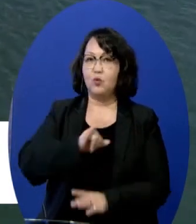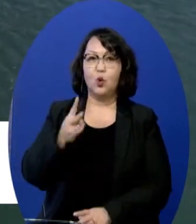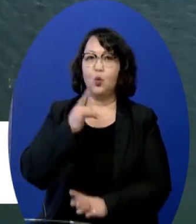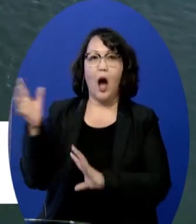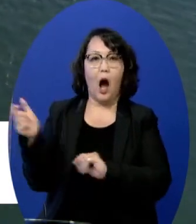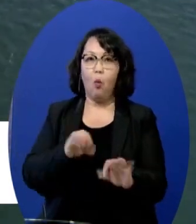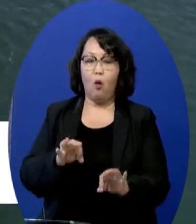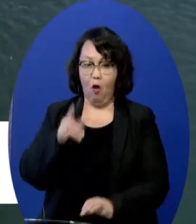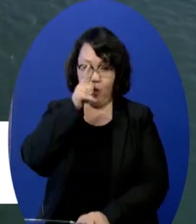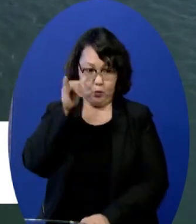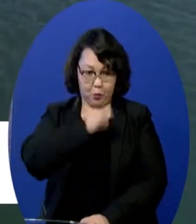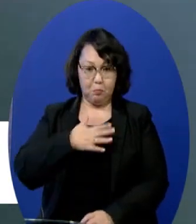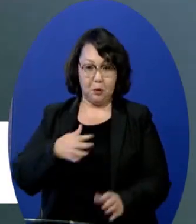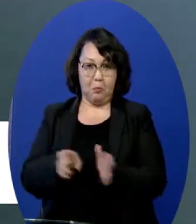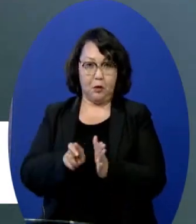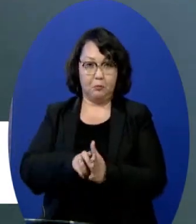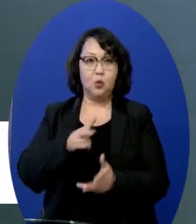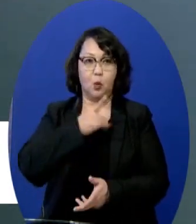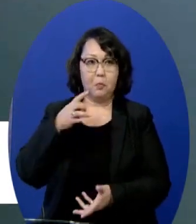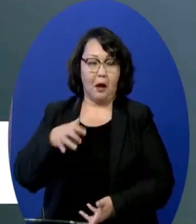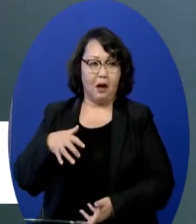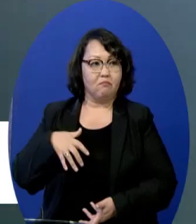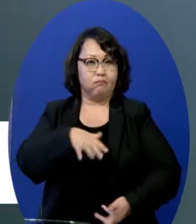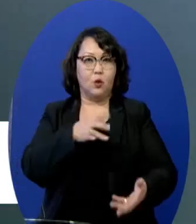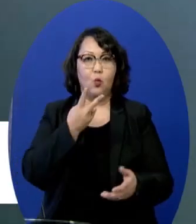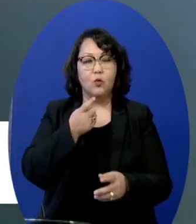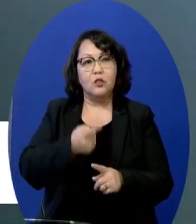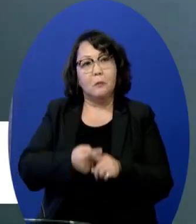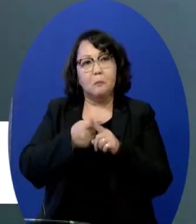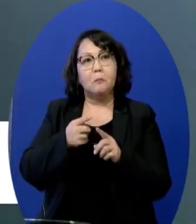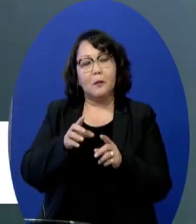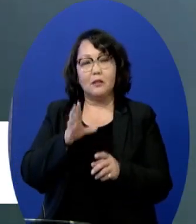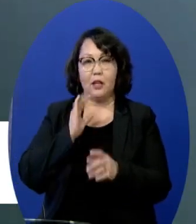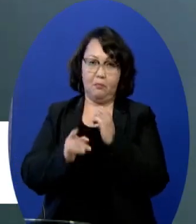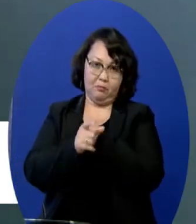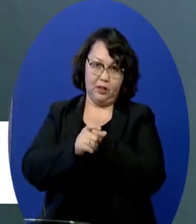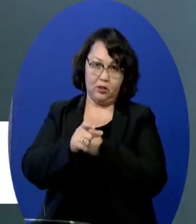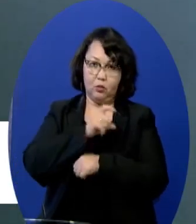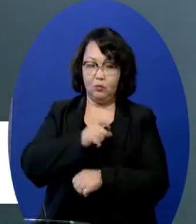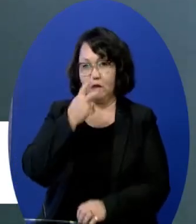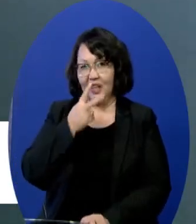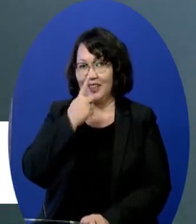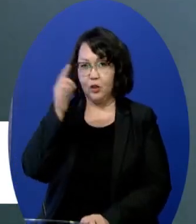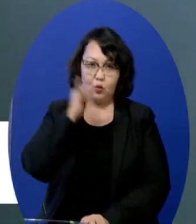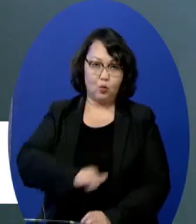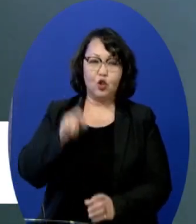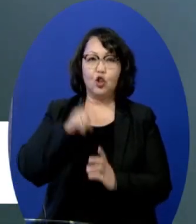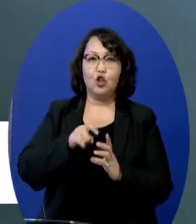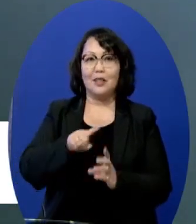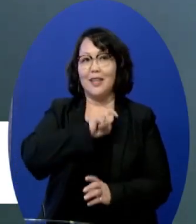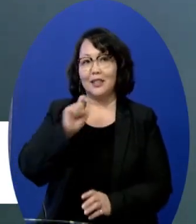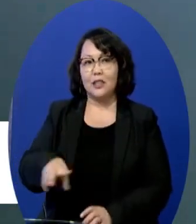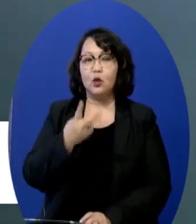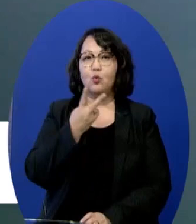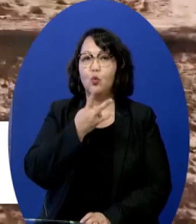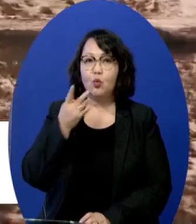татгалцсанаар Оросын нүүрсний эрэлт нэмэгдэж үнийн өсөлт ажиглагдж байгааг мэдгэцэн. За гэхдээ салбарын шинжээчид бол хятадын дотоодын зах